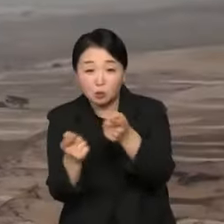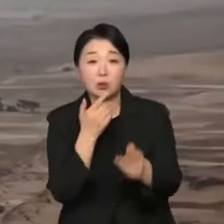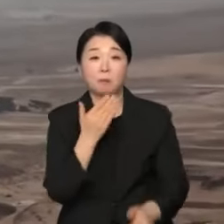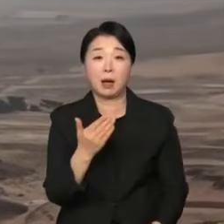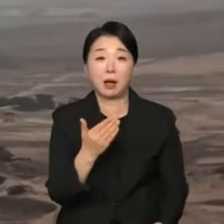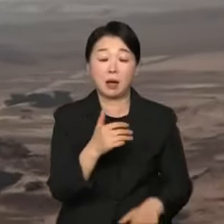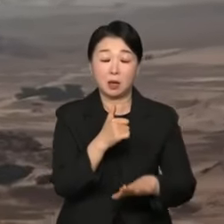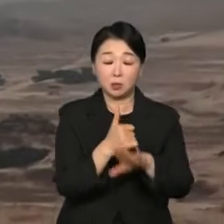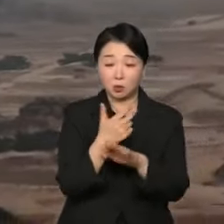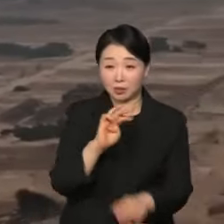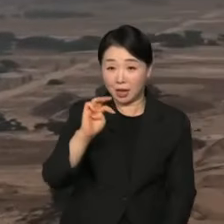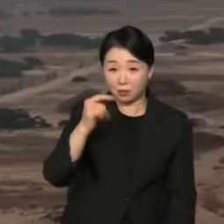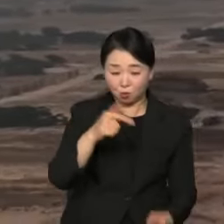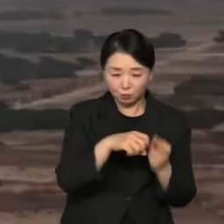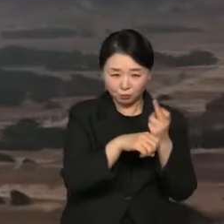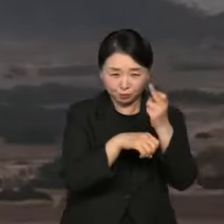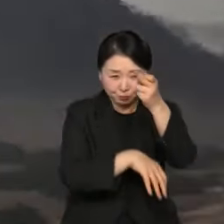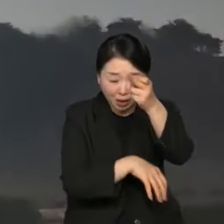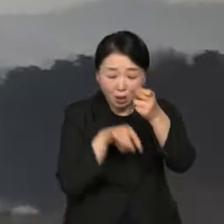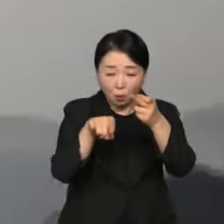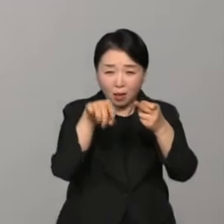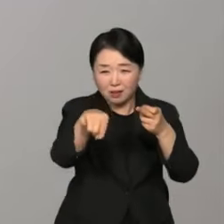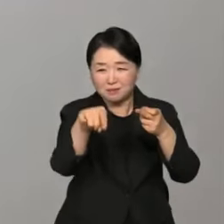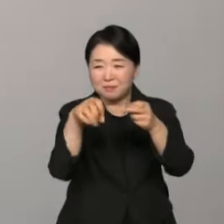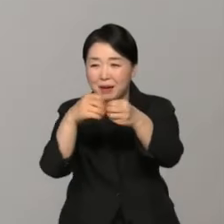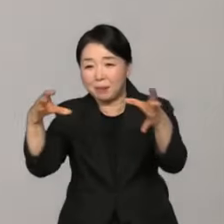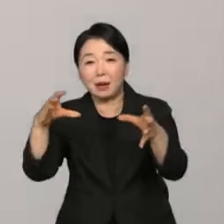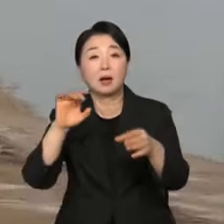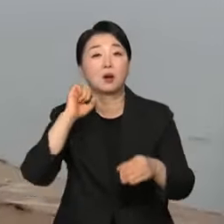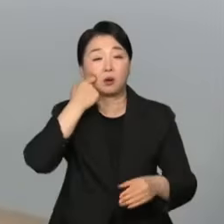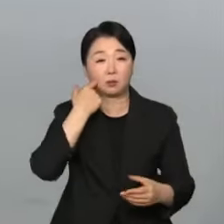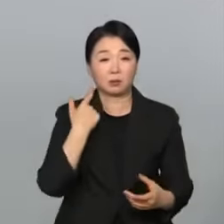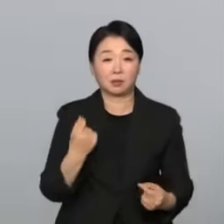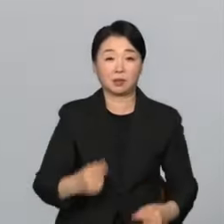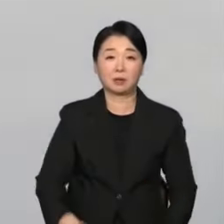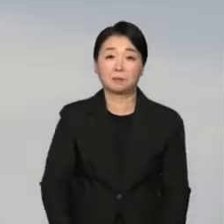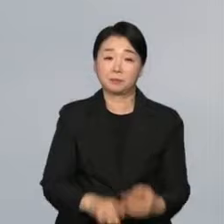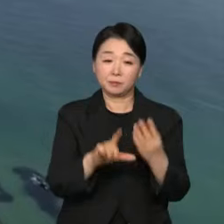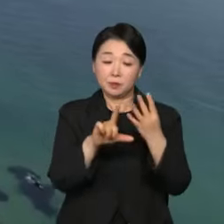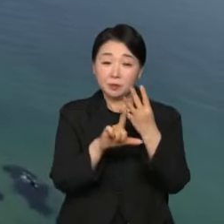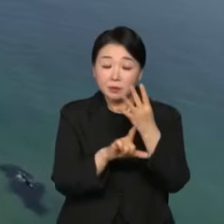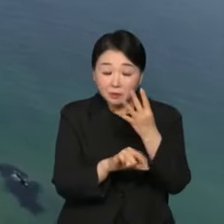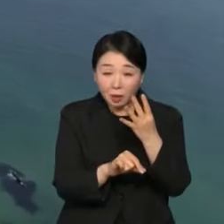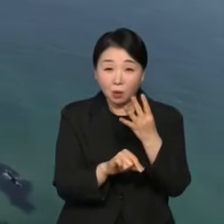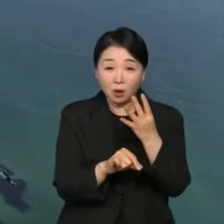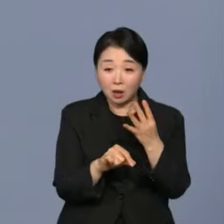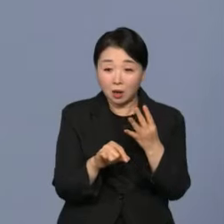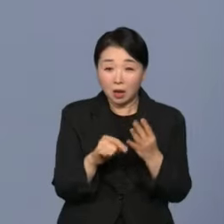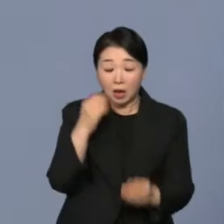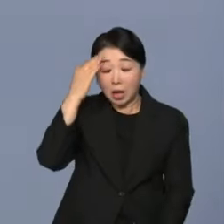탄도 미사일에 비해 요격이나 포착이 어렵다는 특징이 있습니다. 4월 한국 총선을 앞두고